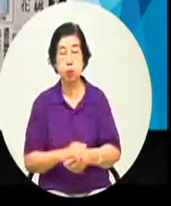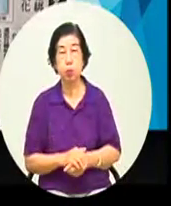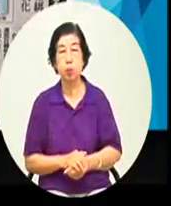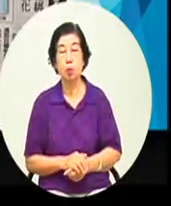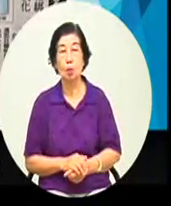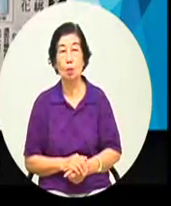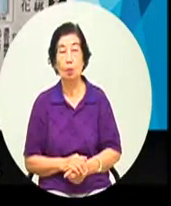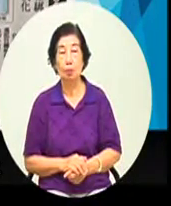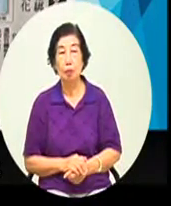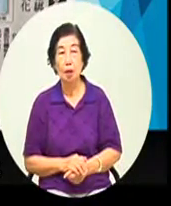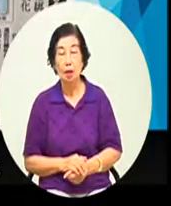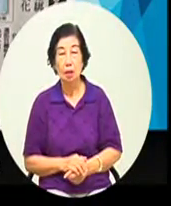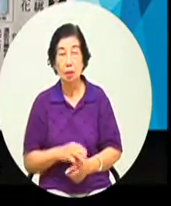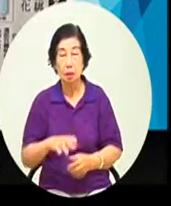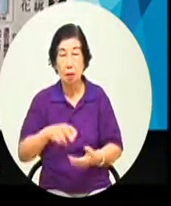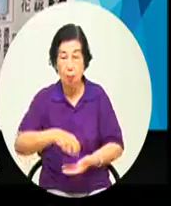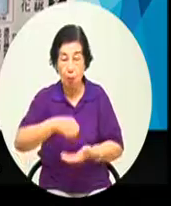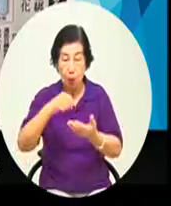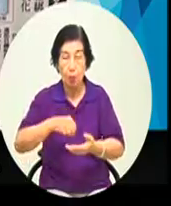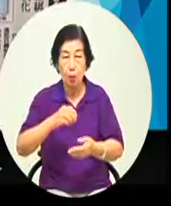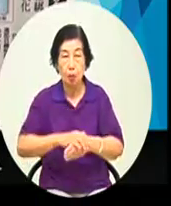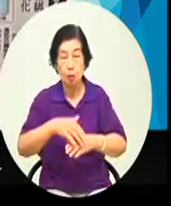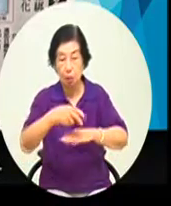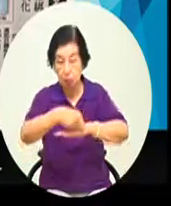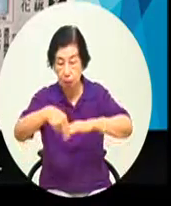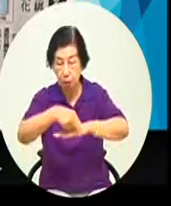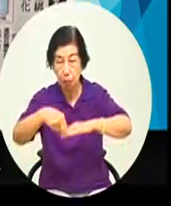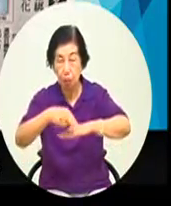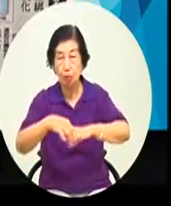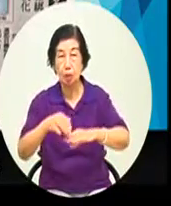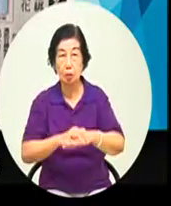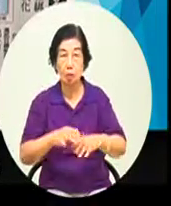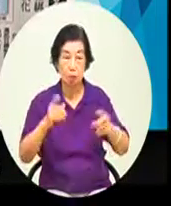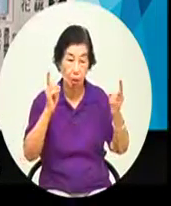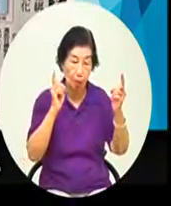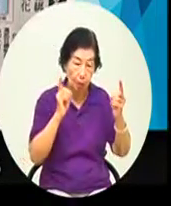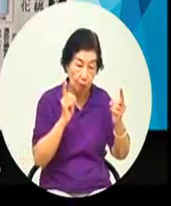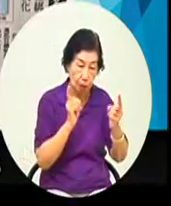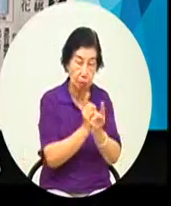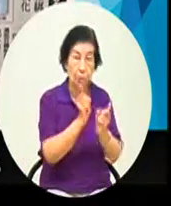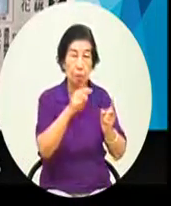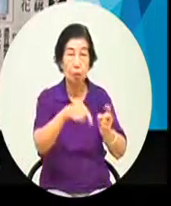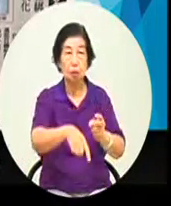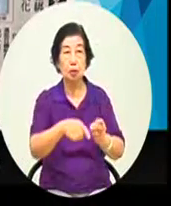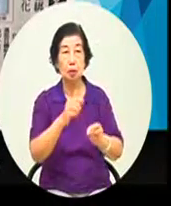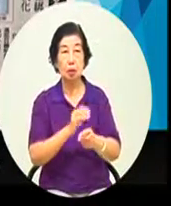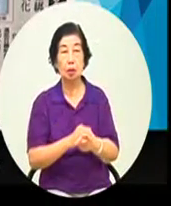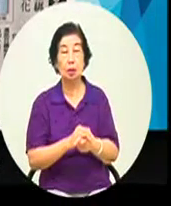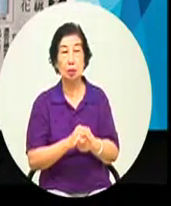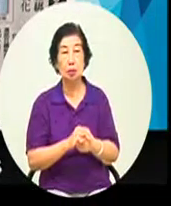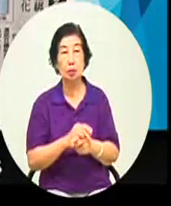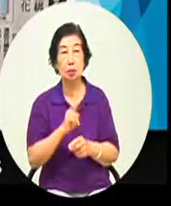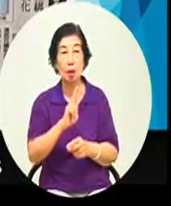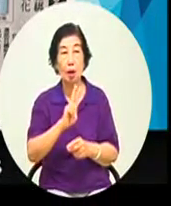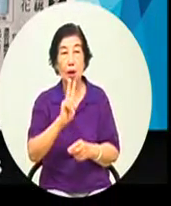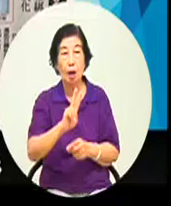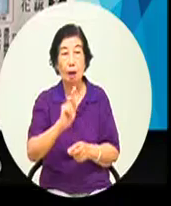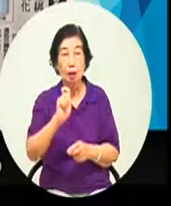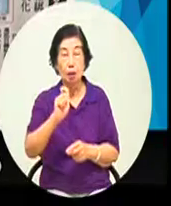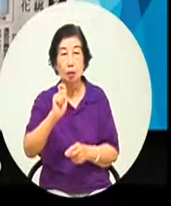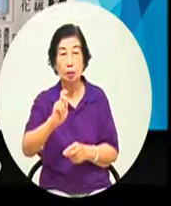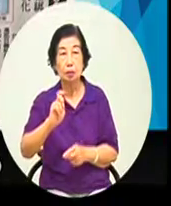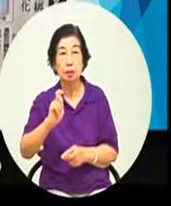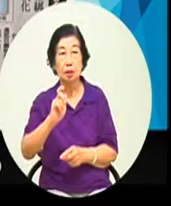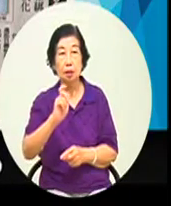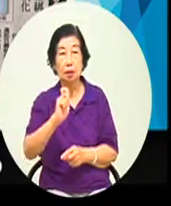要来对抗我们的 Uber。 结果你看啊，当然没有错啊，我们在收费的部分啊，包括